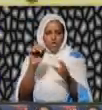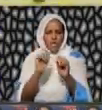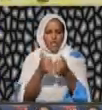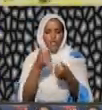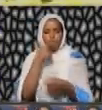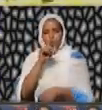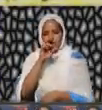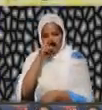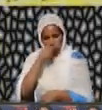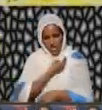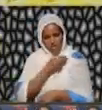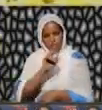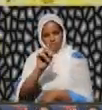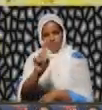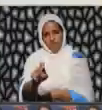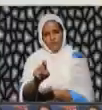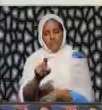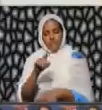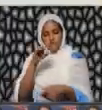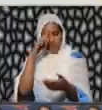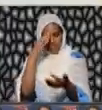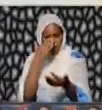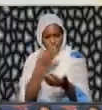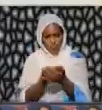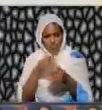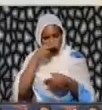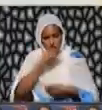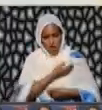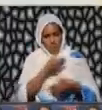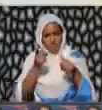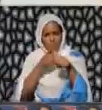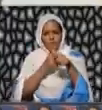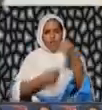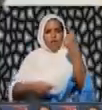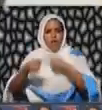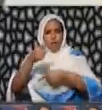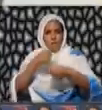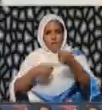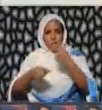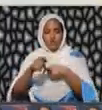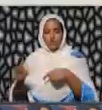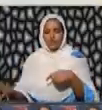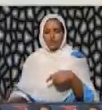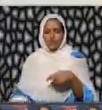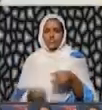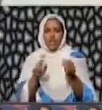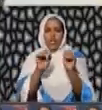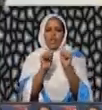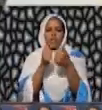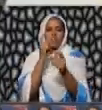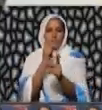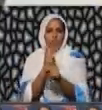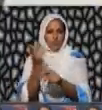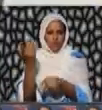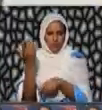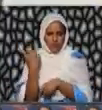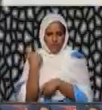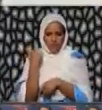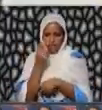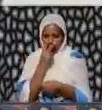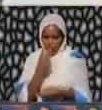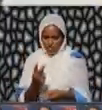እንዴት ነው ብለን ጠየቅናቸው። ያው የልጁ አመጣጥ ማለትም ውሻዎች እንዴት ይጠብቁት